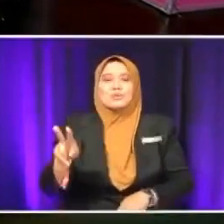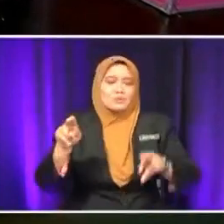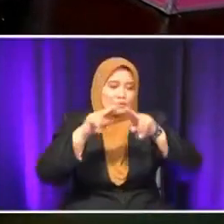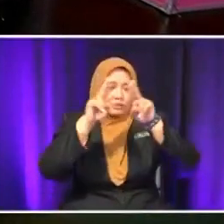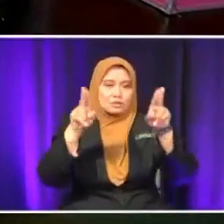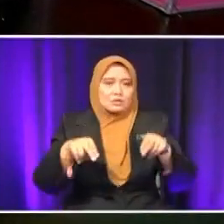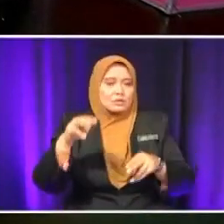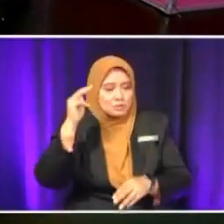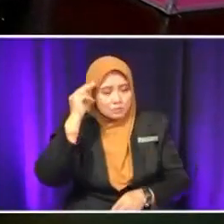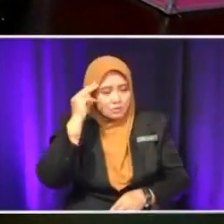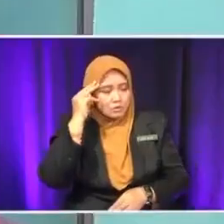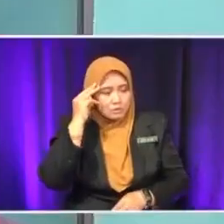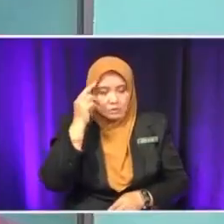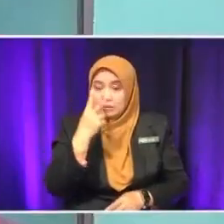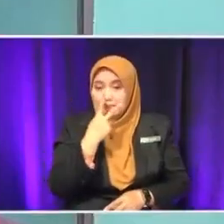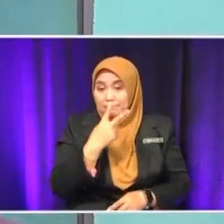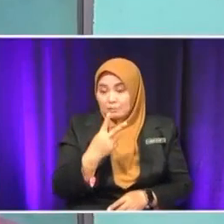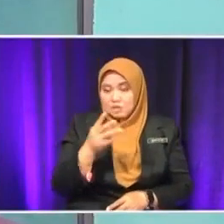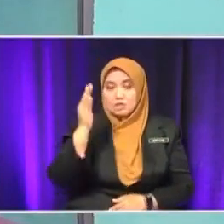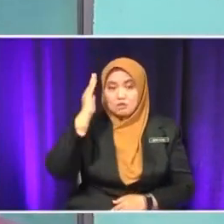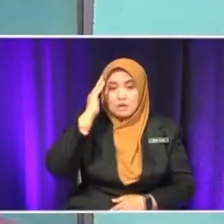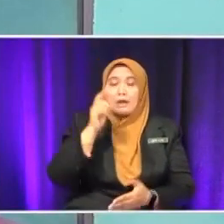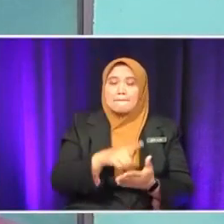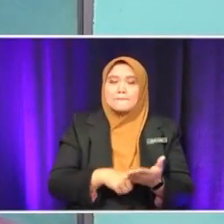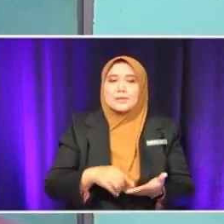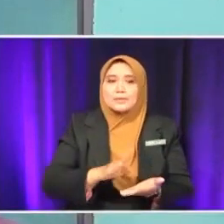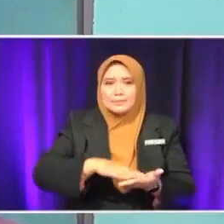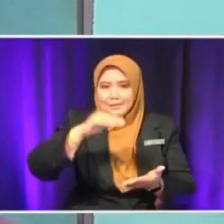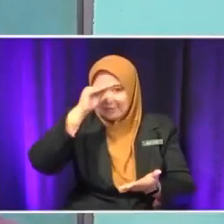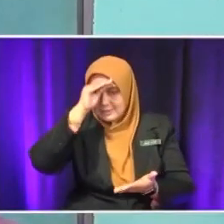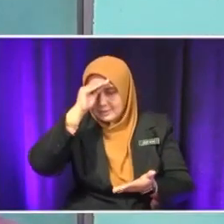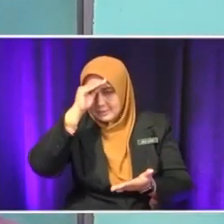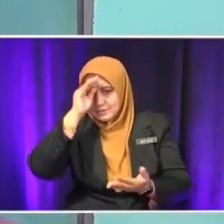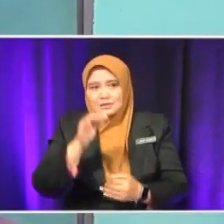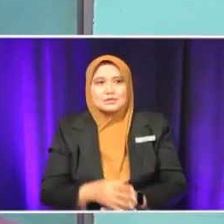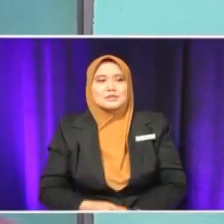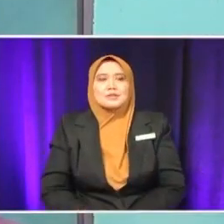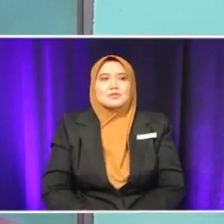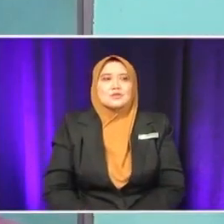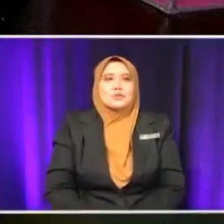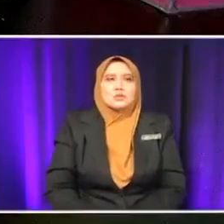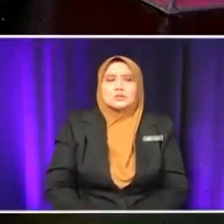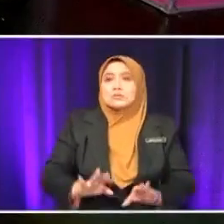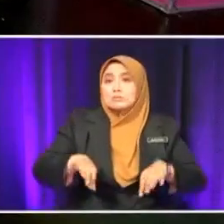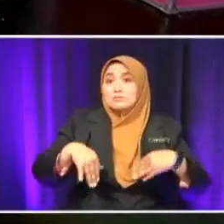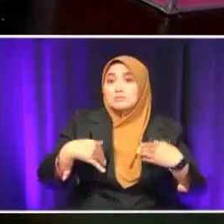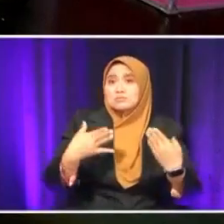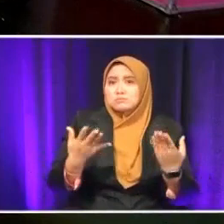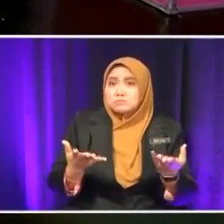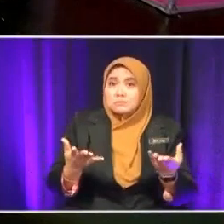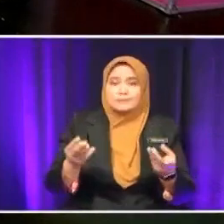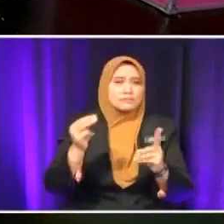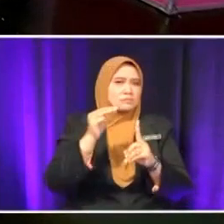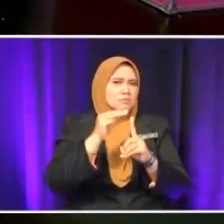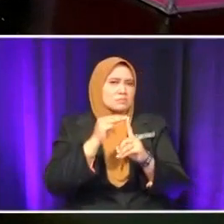murid-murid cikgu dah nampaknya faham apa yang kita belajar dari awal tadi sehingga ke waktu ini. Dan bagaimanakah prestasi murid